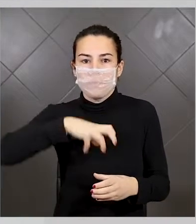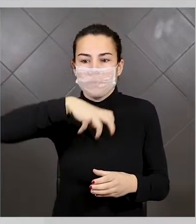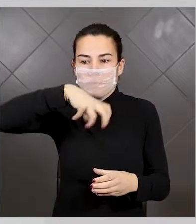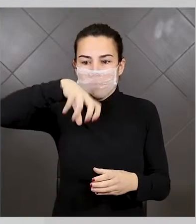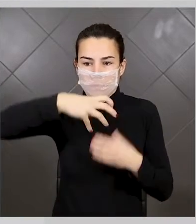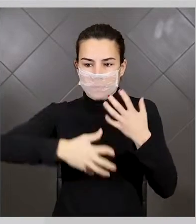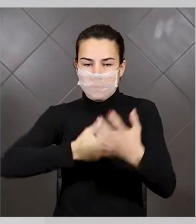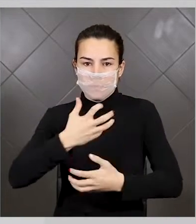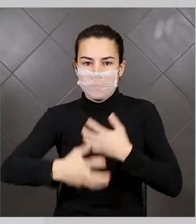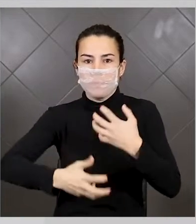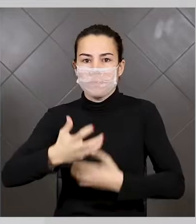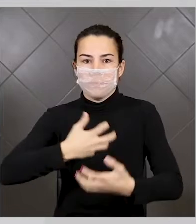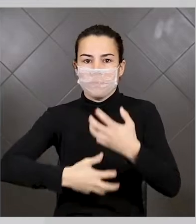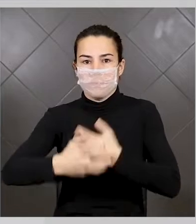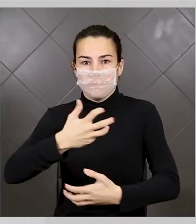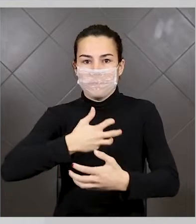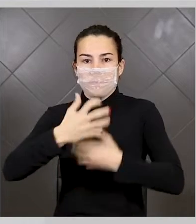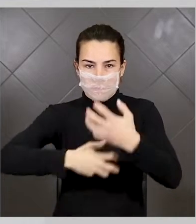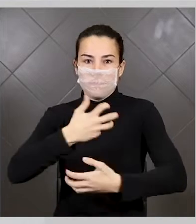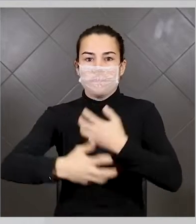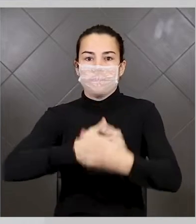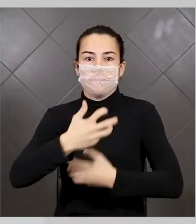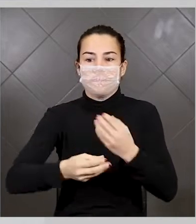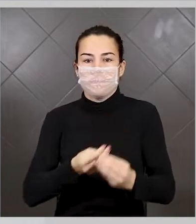Com podeu veure, ja quasi està muntada la clara.